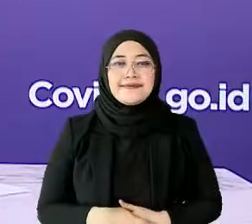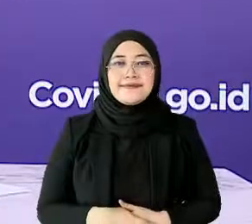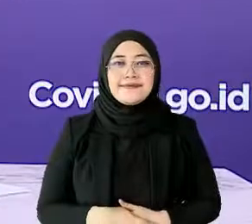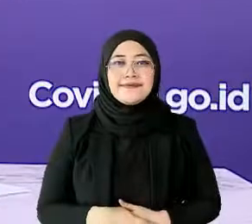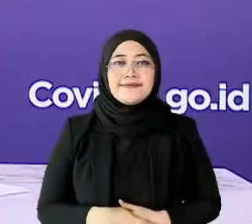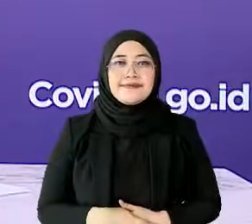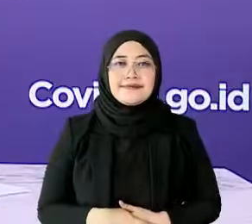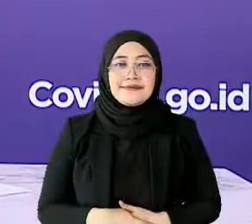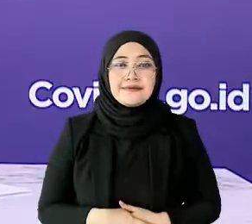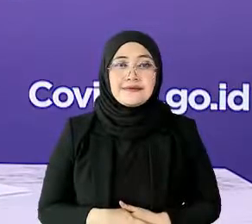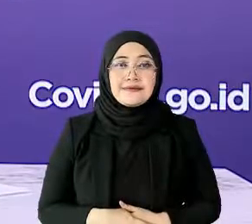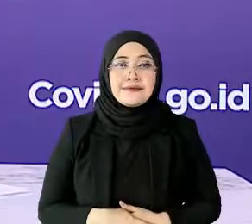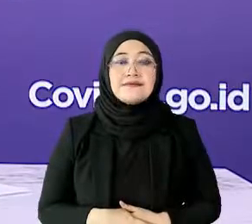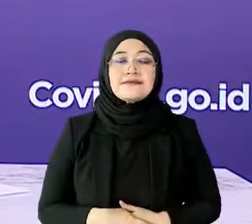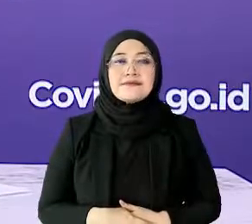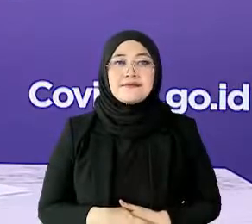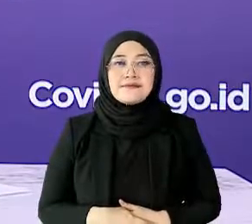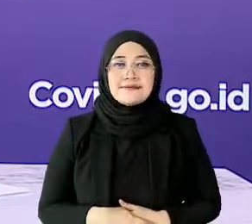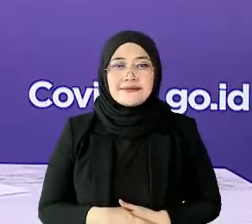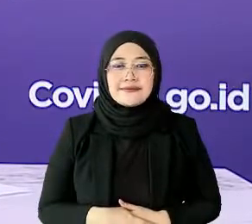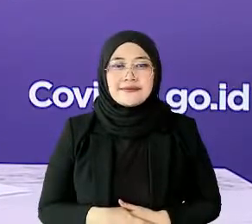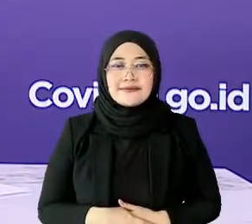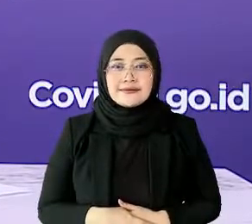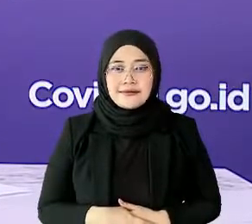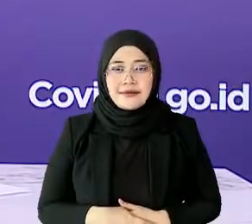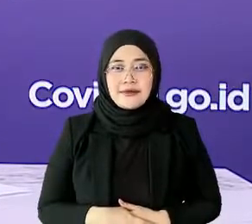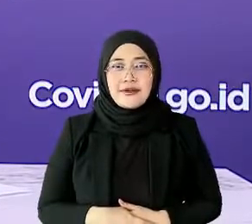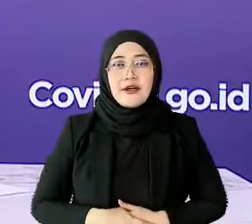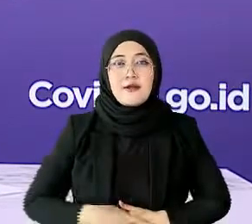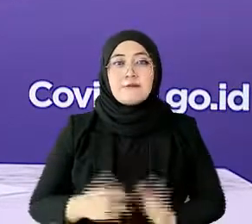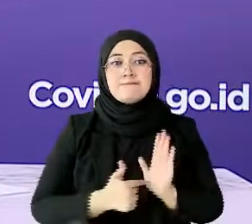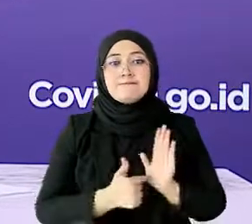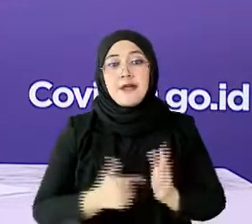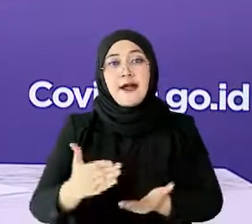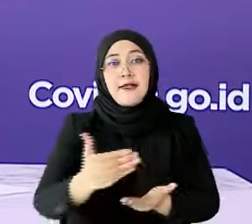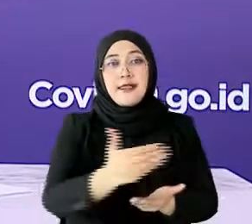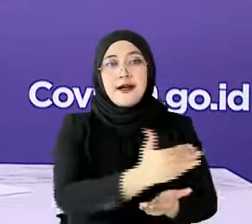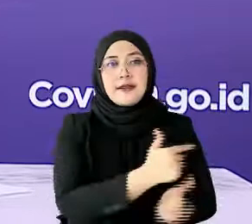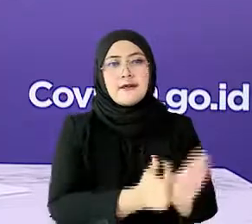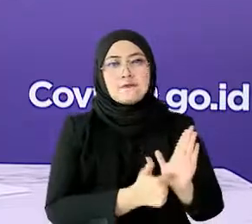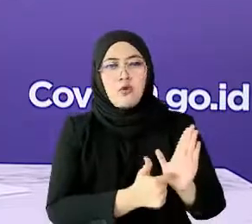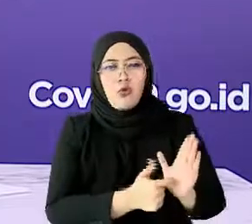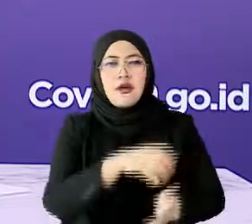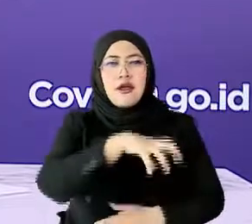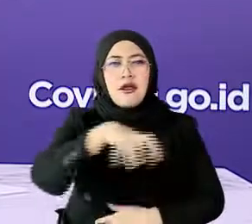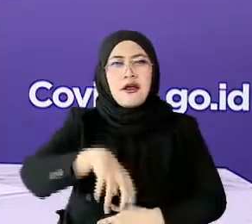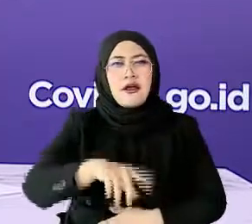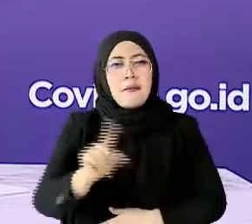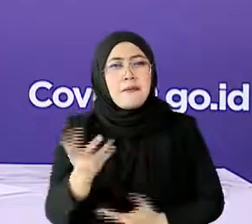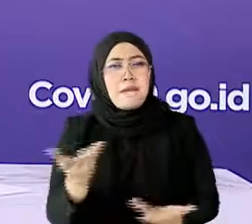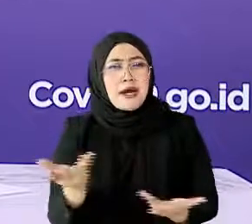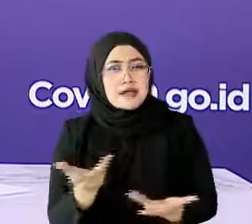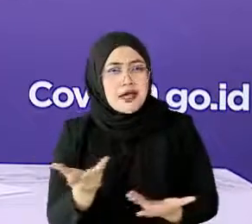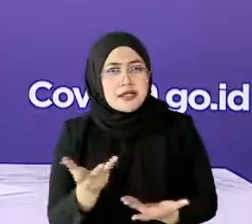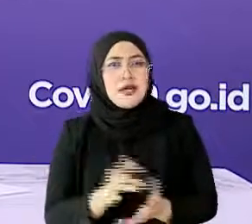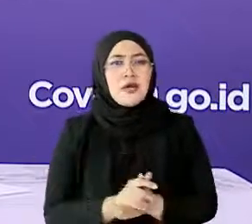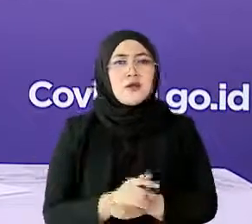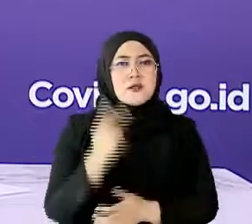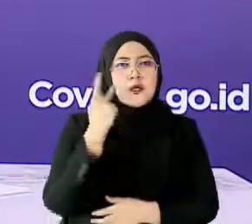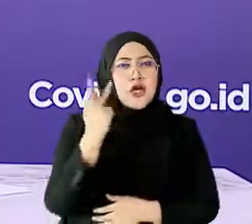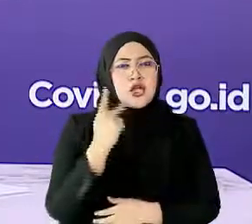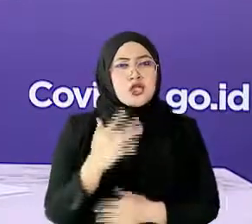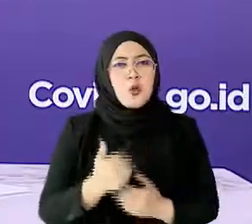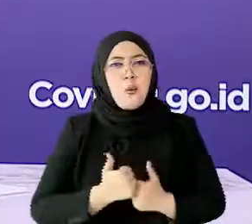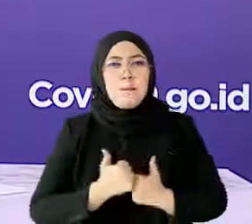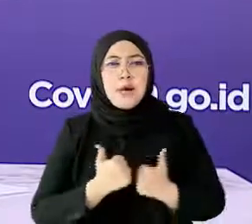setelah kita dapat pemaparan data terkait daerah mana yang seharusnya melakukan antisipasi lebih